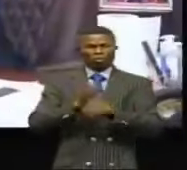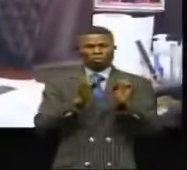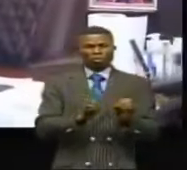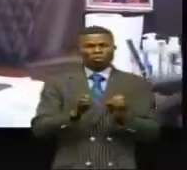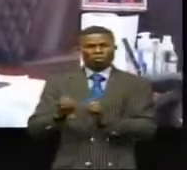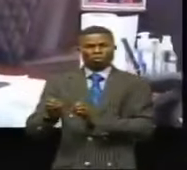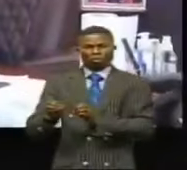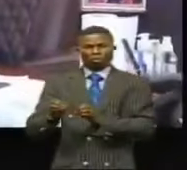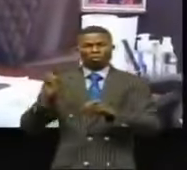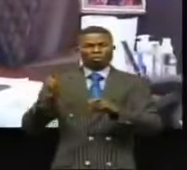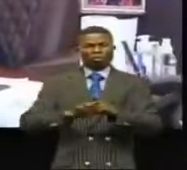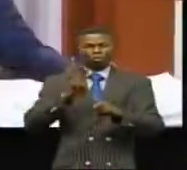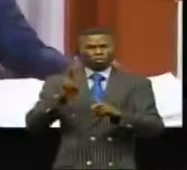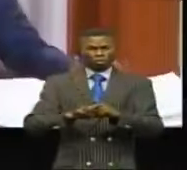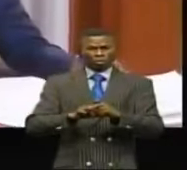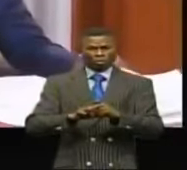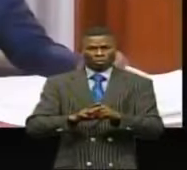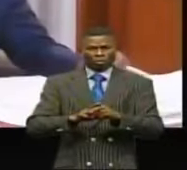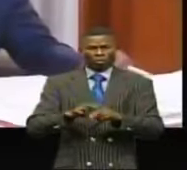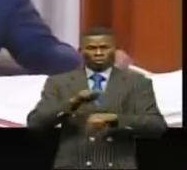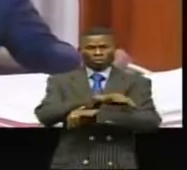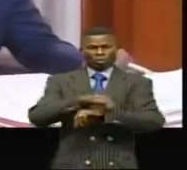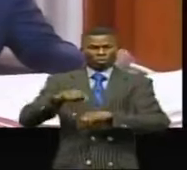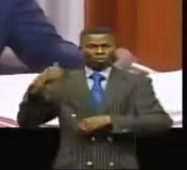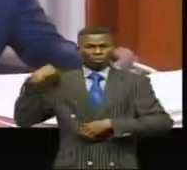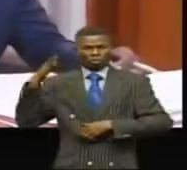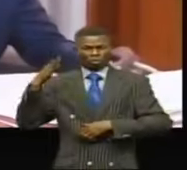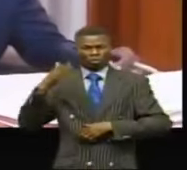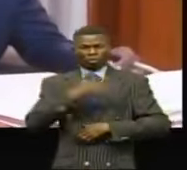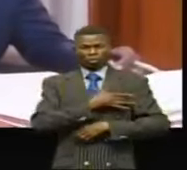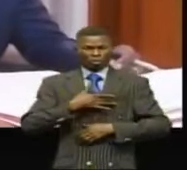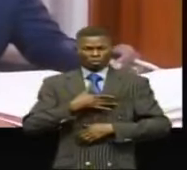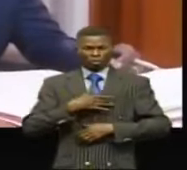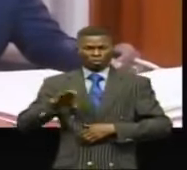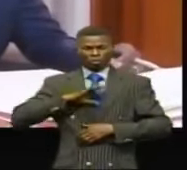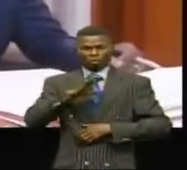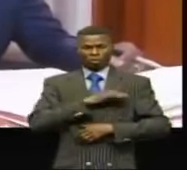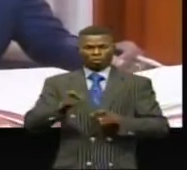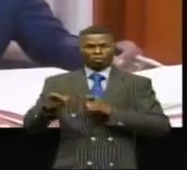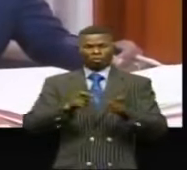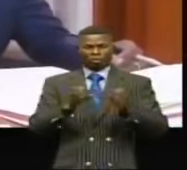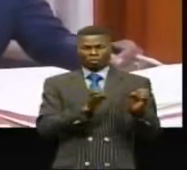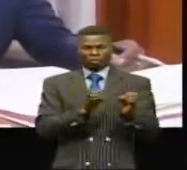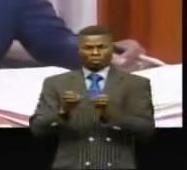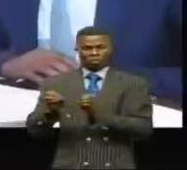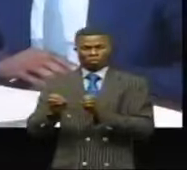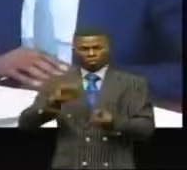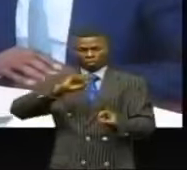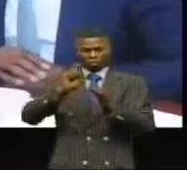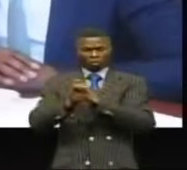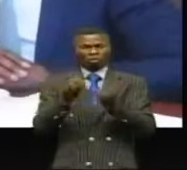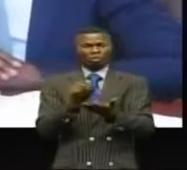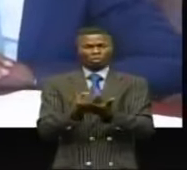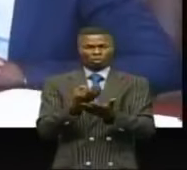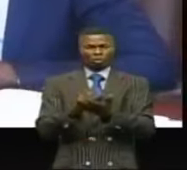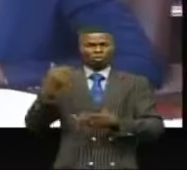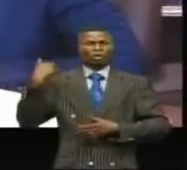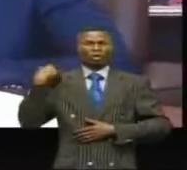et fonctionnement d'un établissement public dénommé Comité de pilotage et d'orientation de la réforme de finances